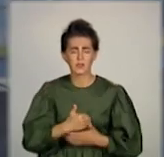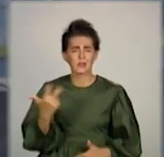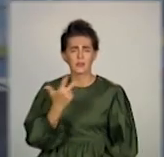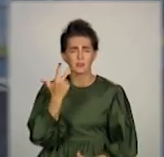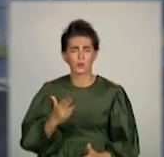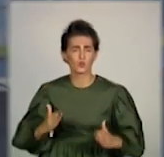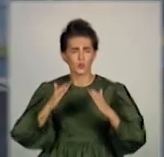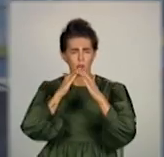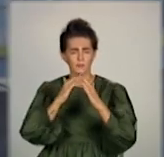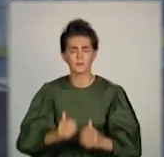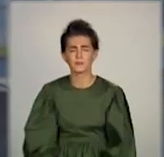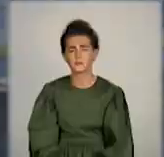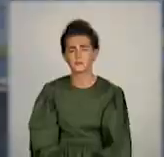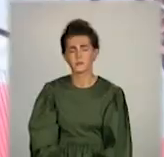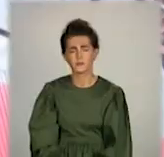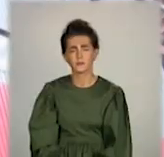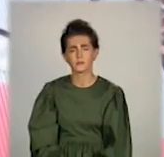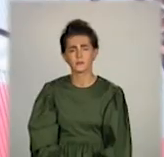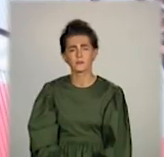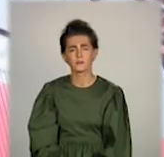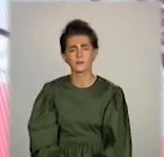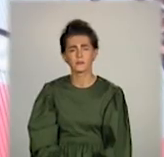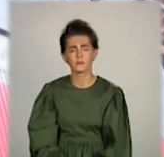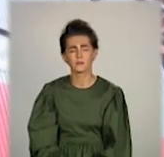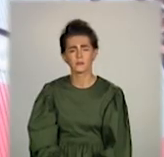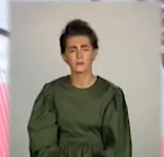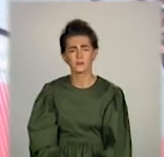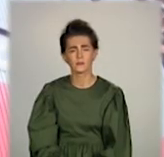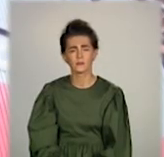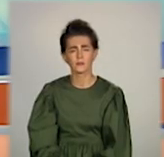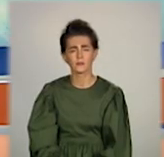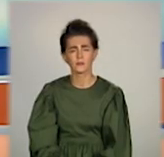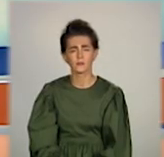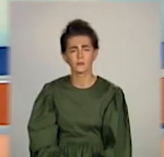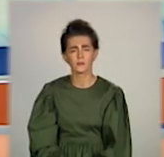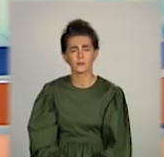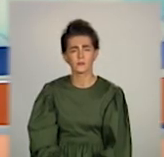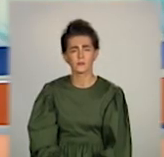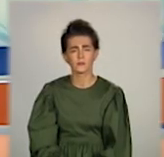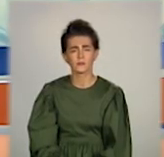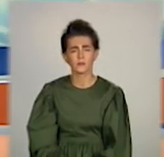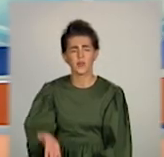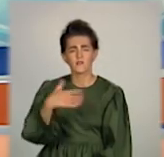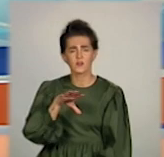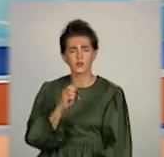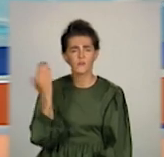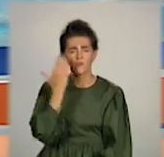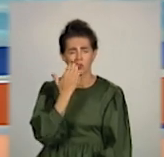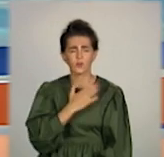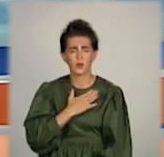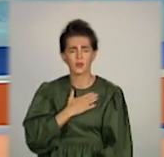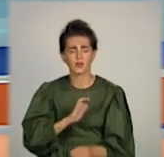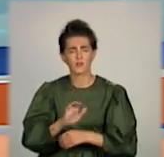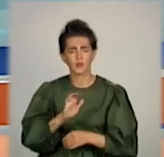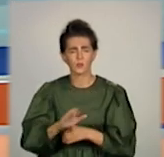домни. Максим Чумак, Артем Карабицький, телеканал Донбас Усі сюжети цього випуску ви